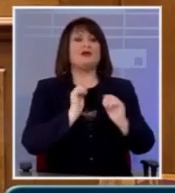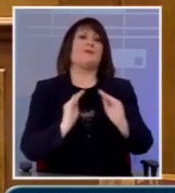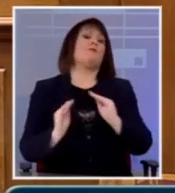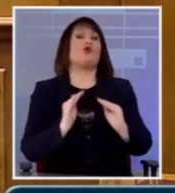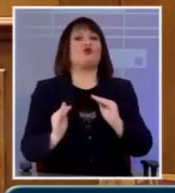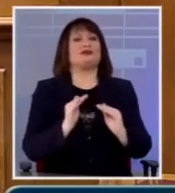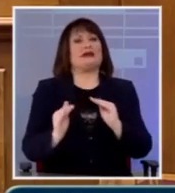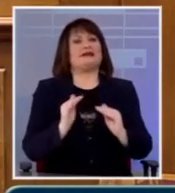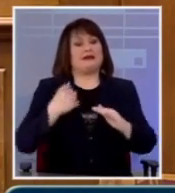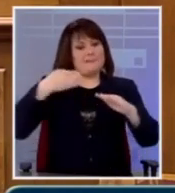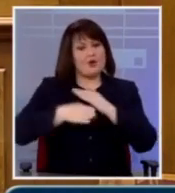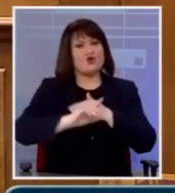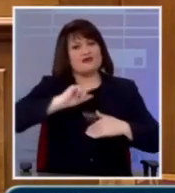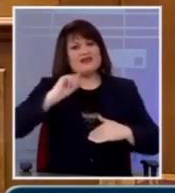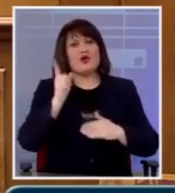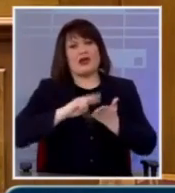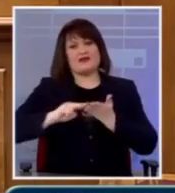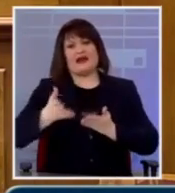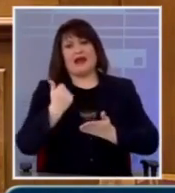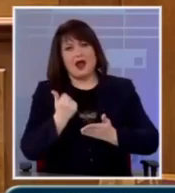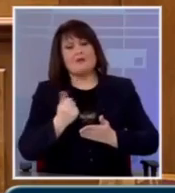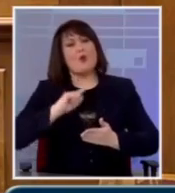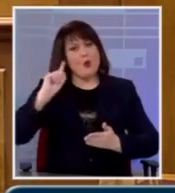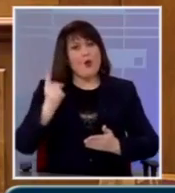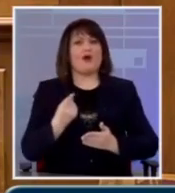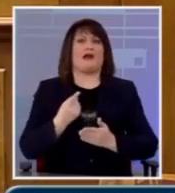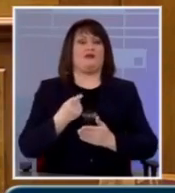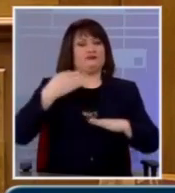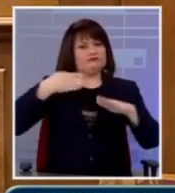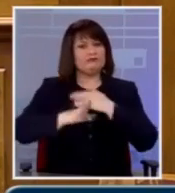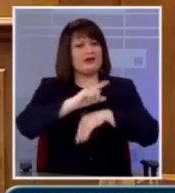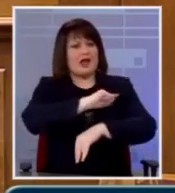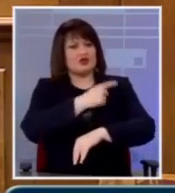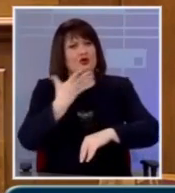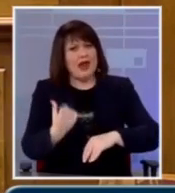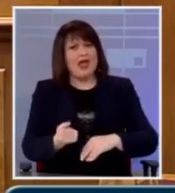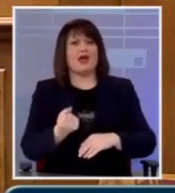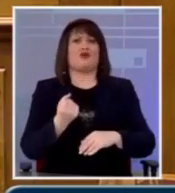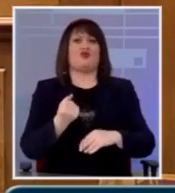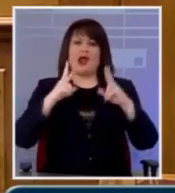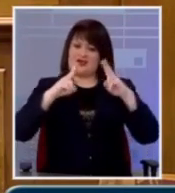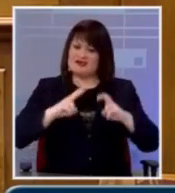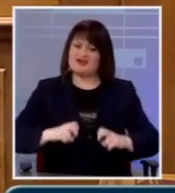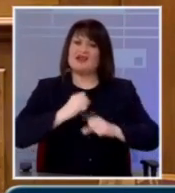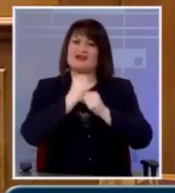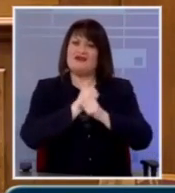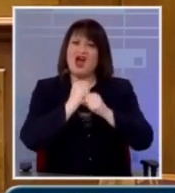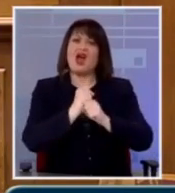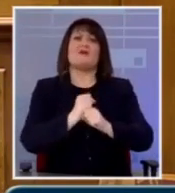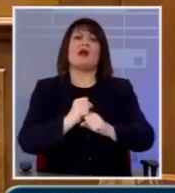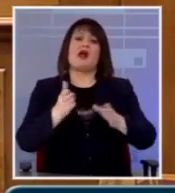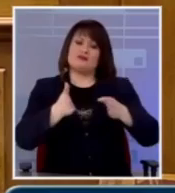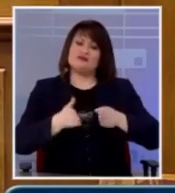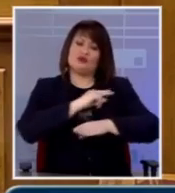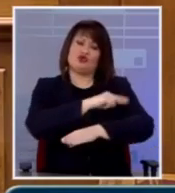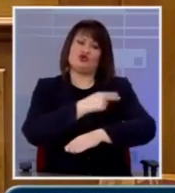διασφάλιση της πρόσβασης όλων των ανασφάλιστων χωρίς εξαιρέσεις στην ιατρική παρακολούθηση, τις εξετάσεις, τα φάρμακα και την νοσηλεία που έχουν